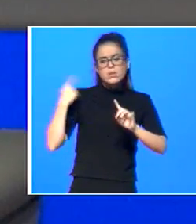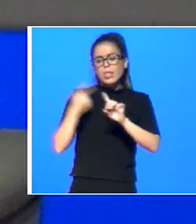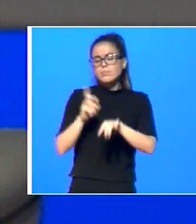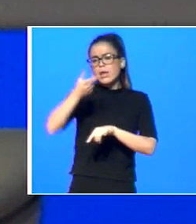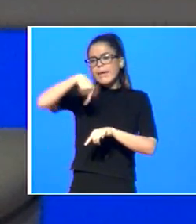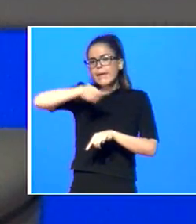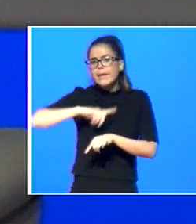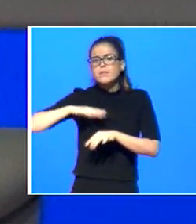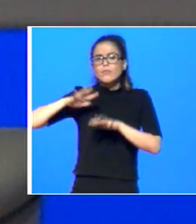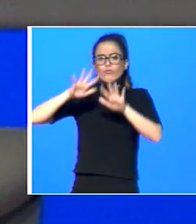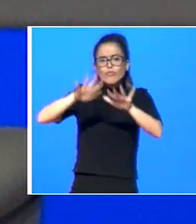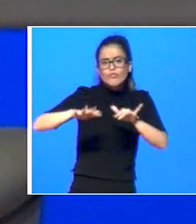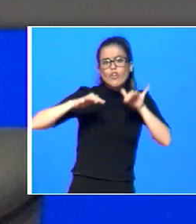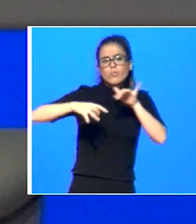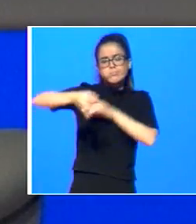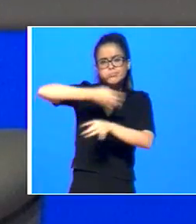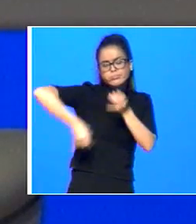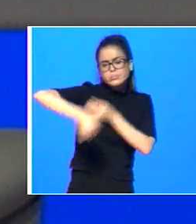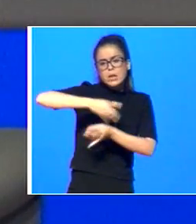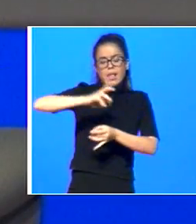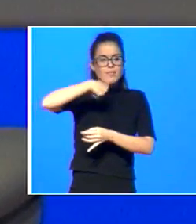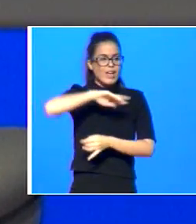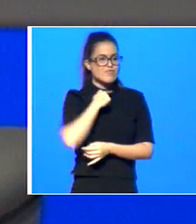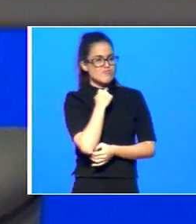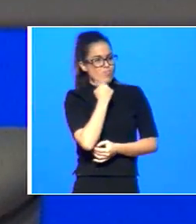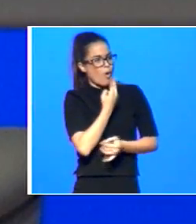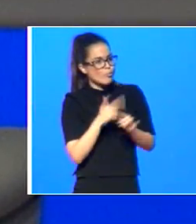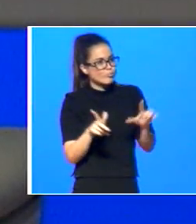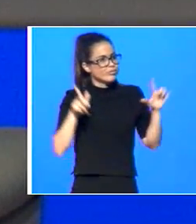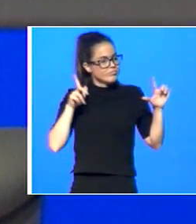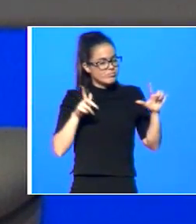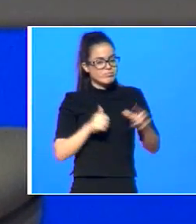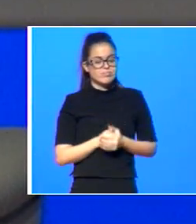euren iritsiak, euren ahotza entzuten dana beste leku batzutan.